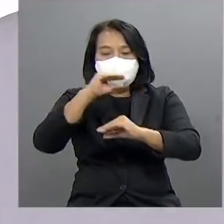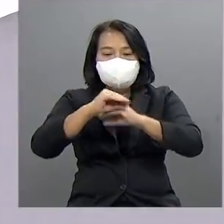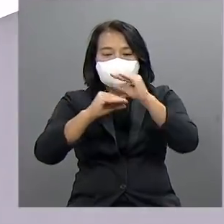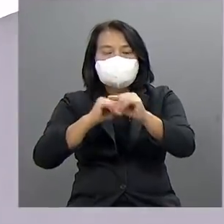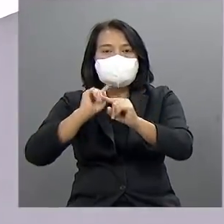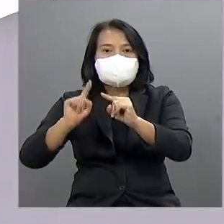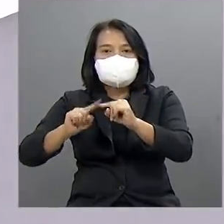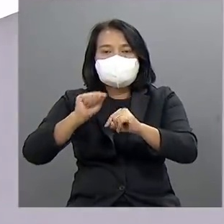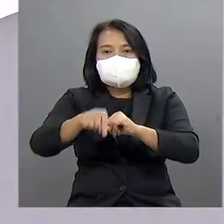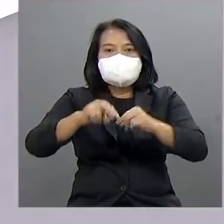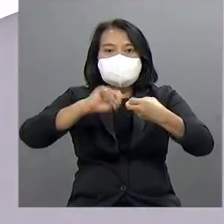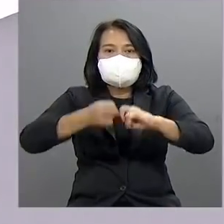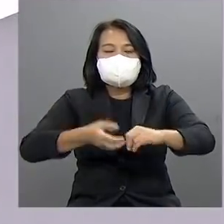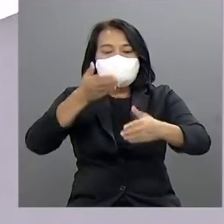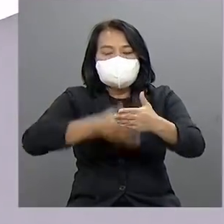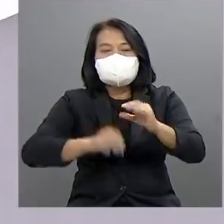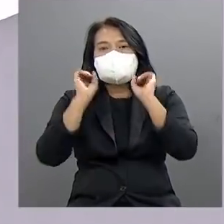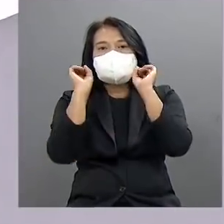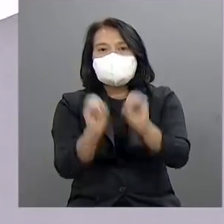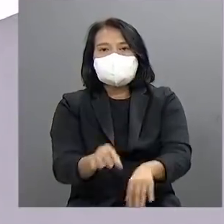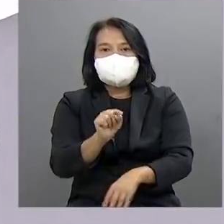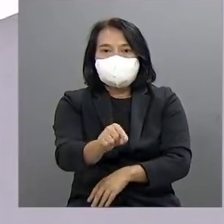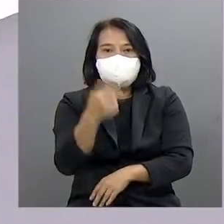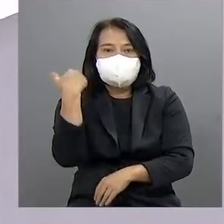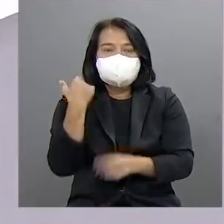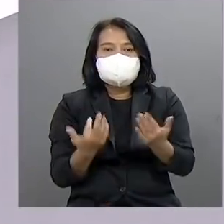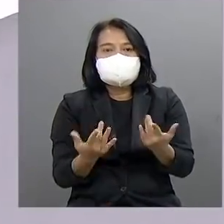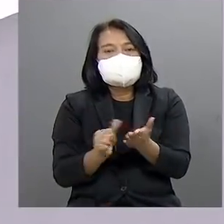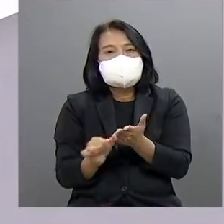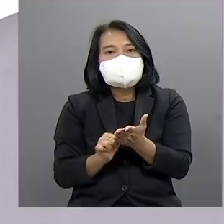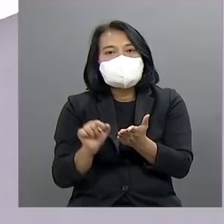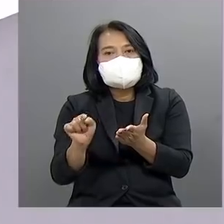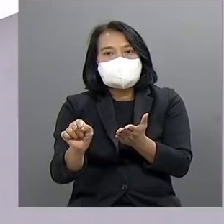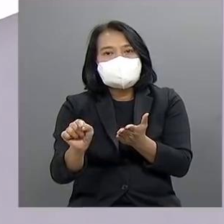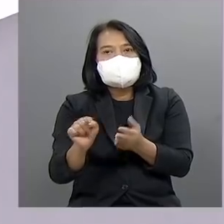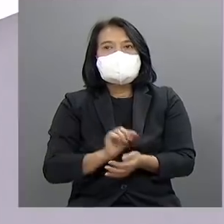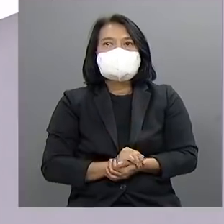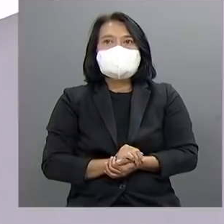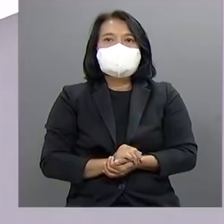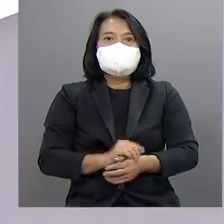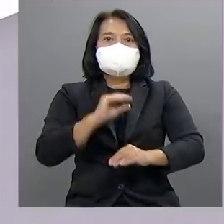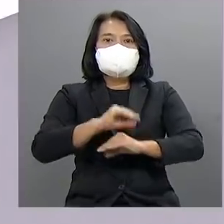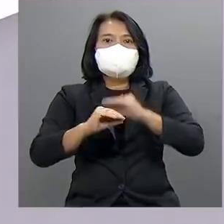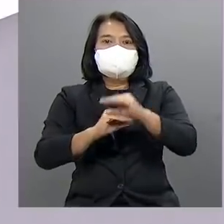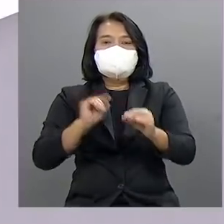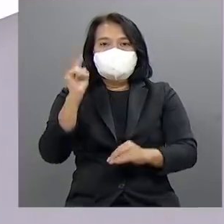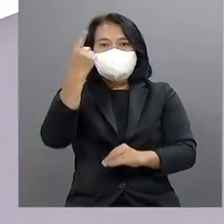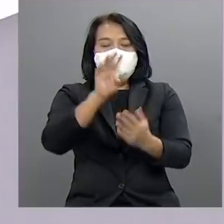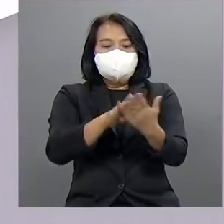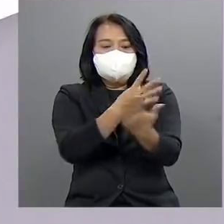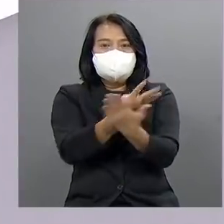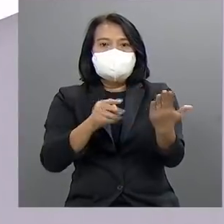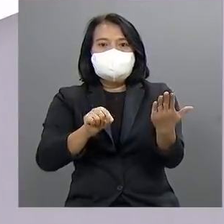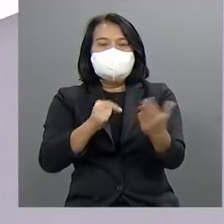าทิ้งค้างสะสมกันอยู่แล้วรอการแก้ไขขณะเดียวกันยังคงมีโครงการใหม่ตามแผนงานที่จะต้องทำกันอยู่แล้วเนี่ยค่ะ